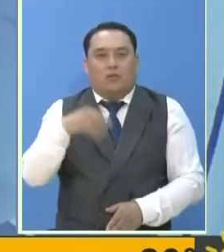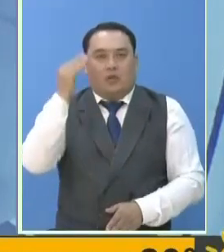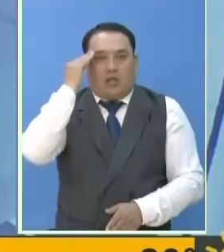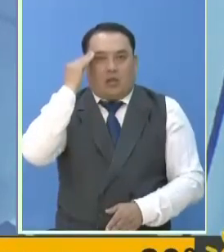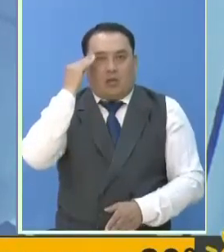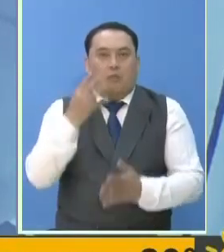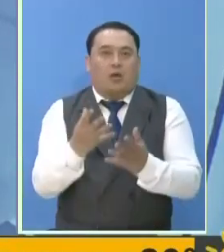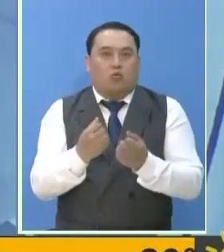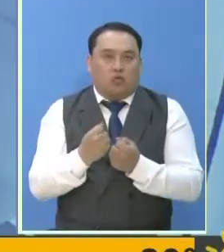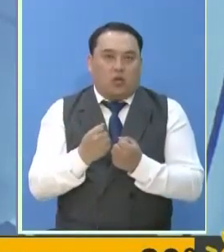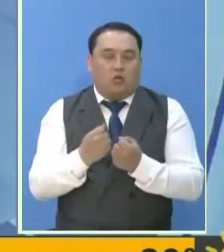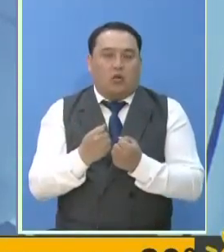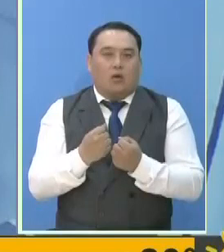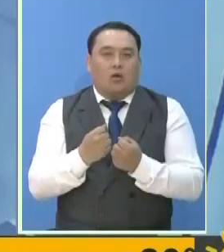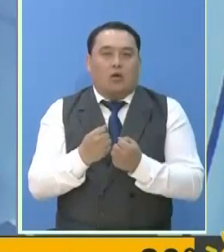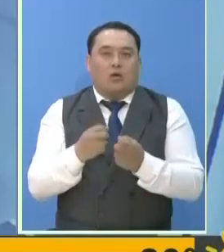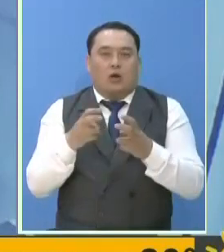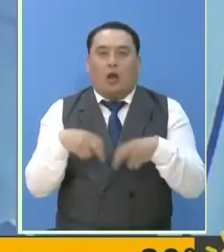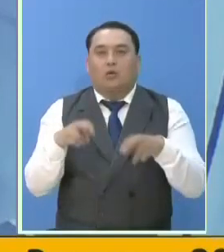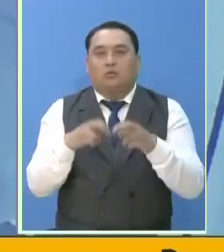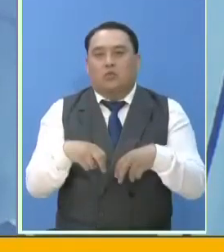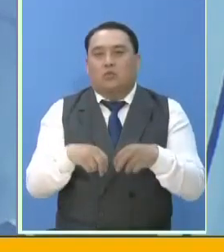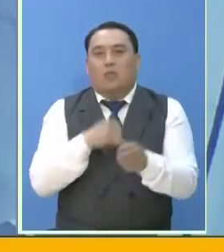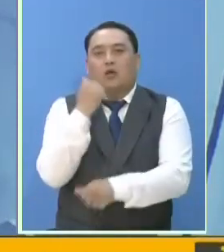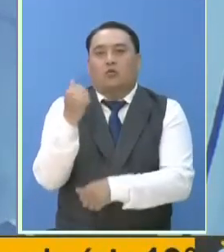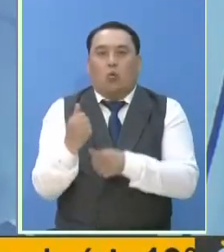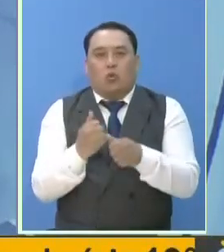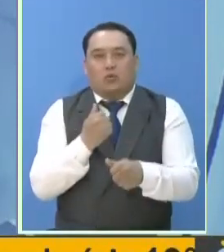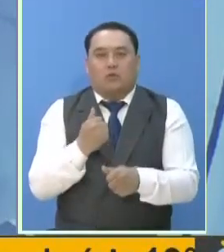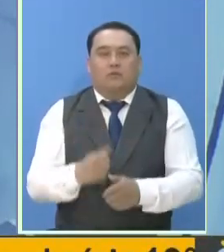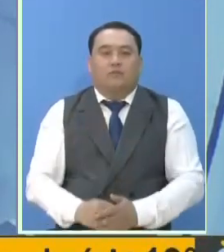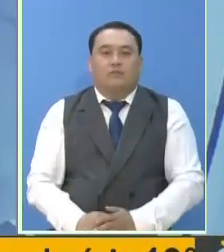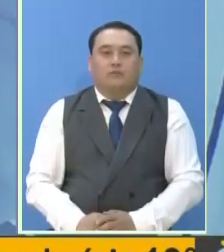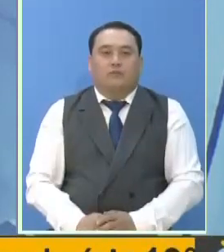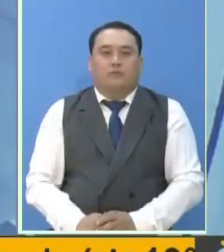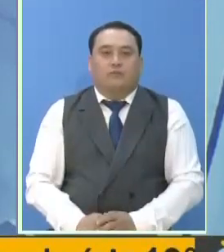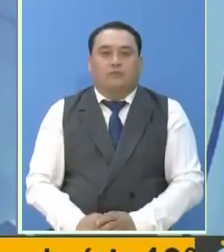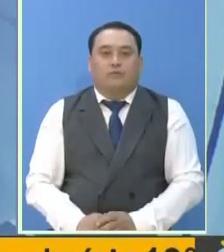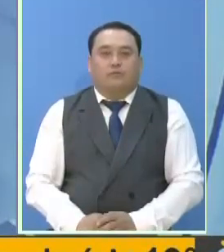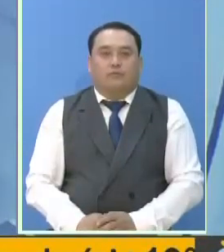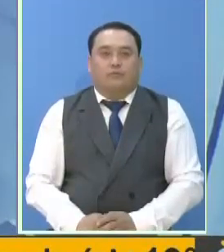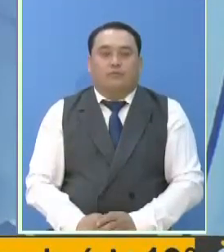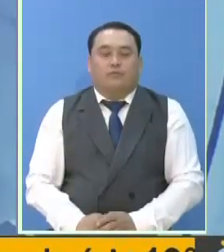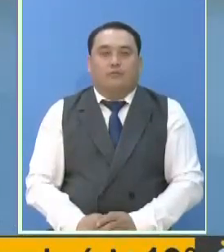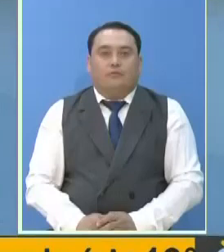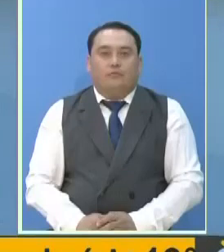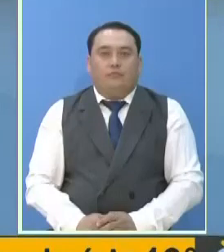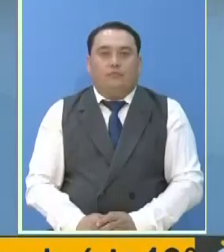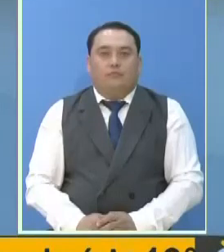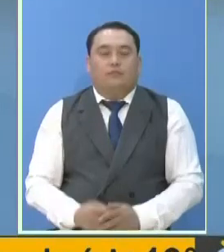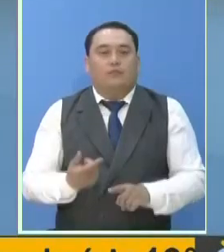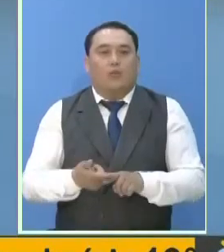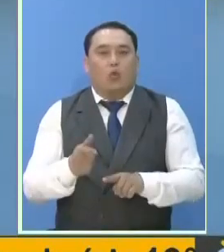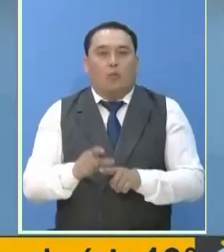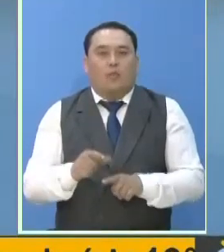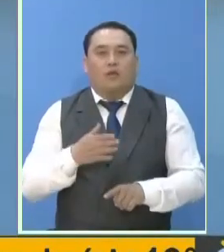и получается, что объективно рассматриваются все эти материалы и принимается объективное решение. Всесторонне, да, с присутствием общественности. Кроме этого,